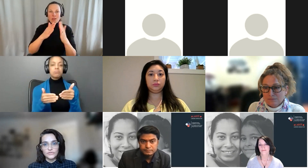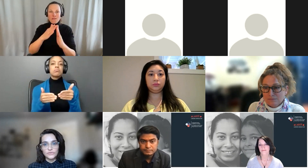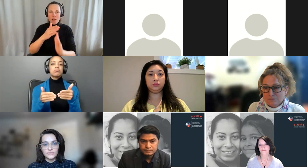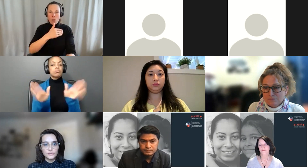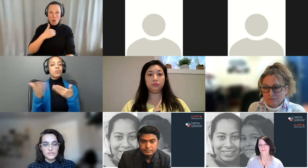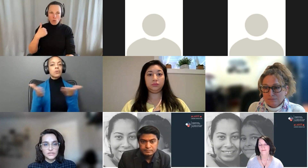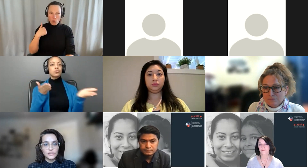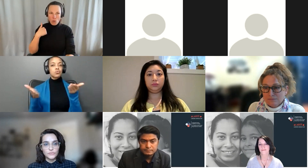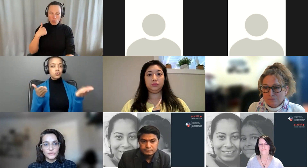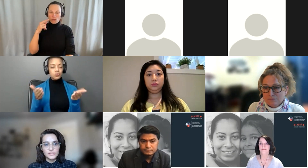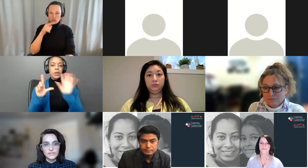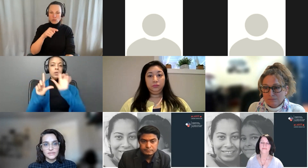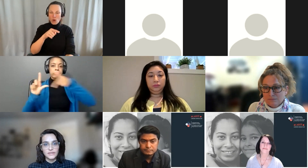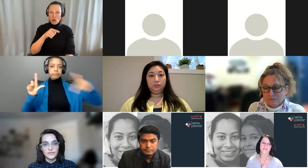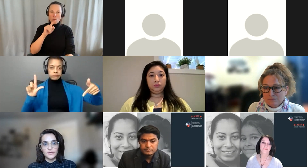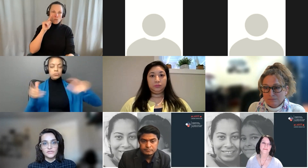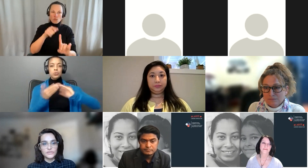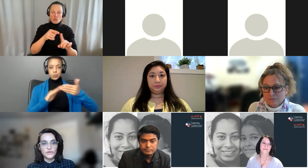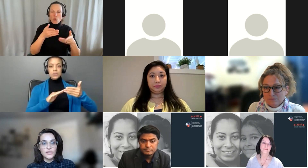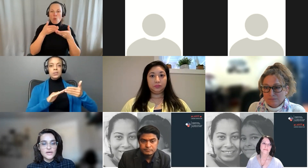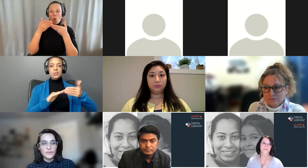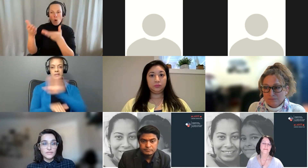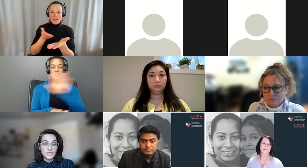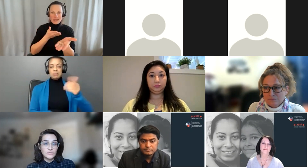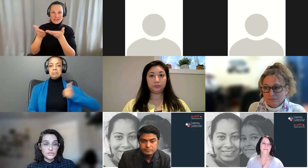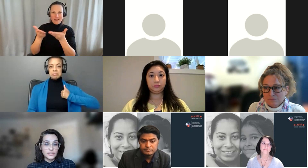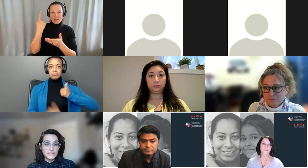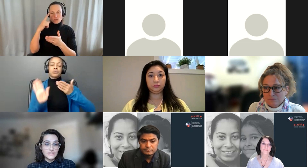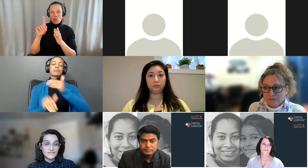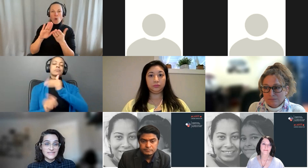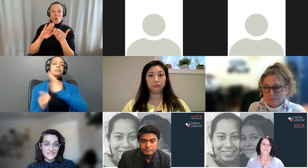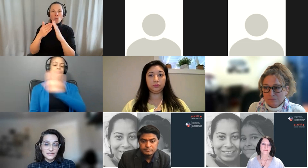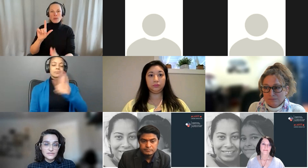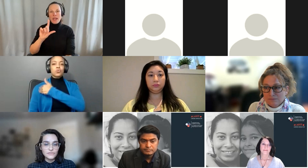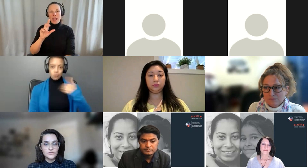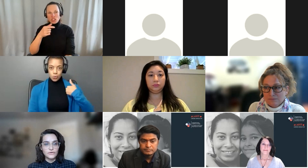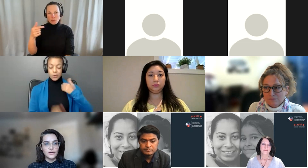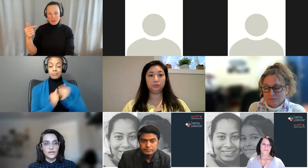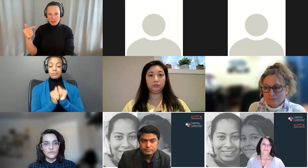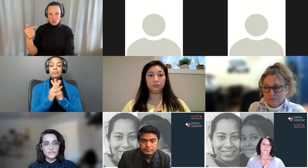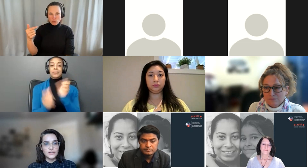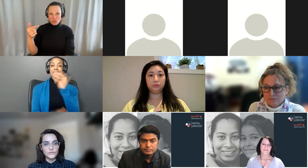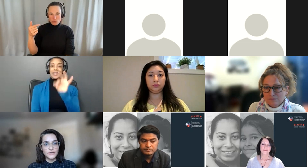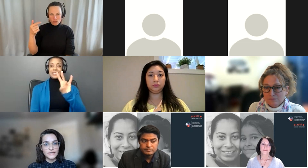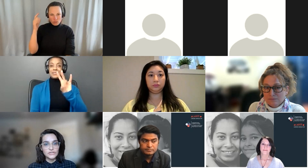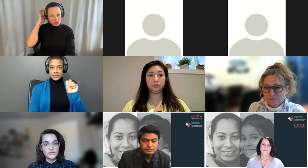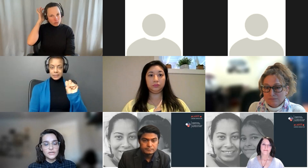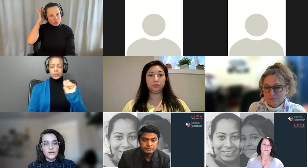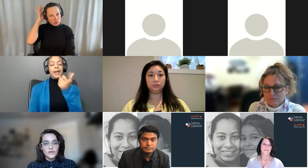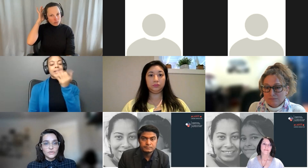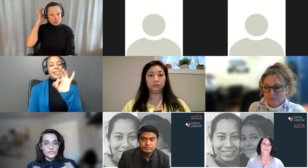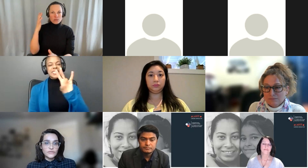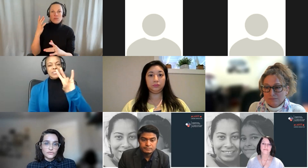commis à fournir des services aux gens LGBTQ qui a été établi en 1976,